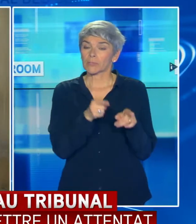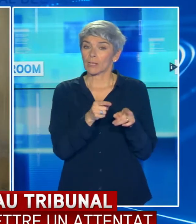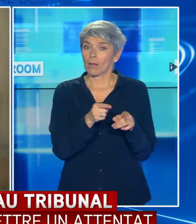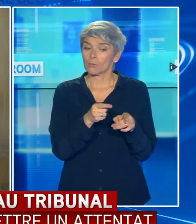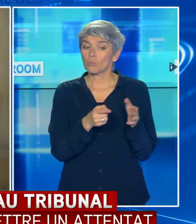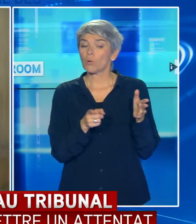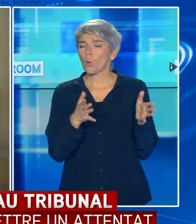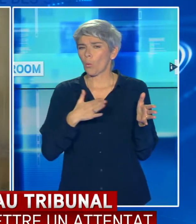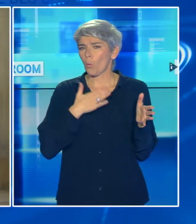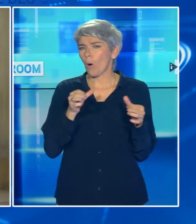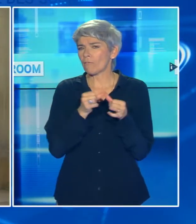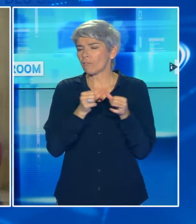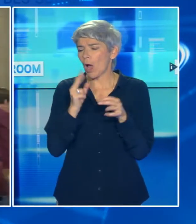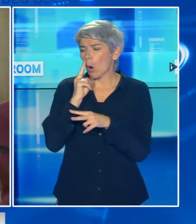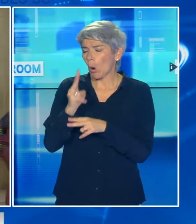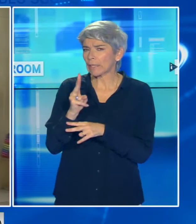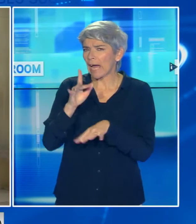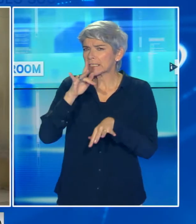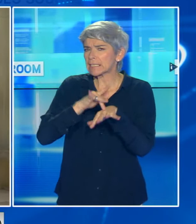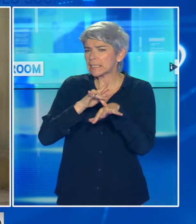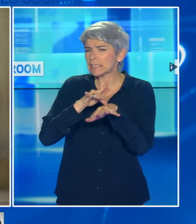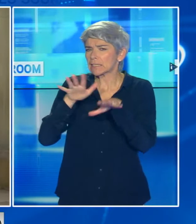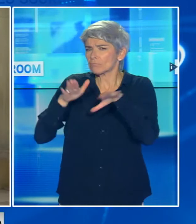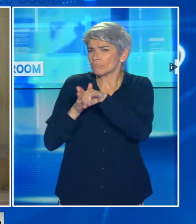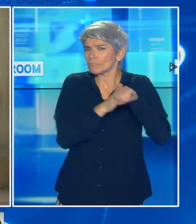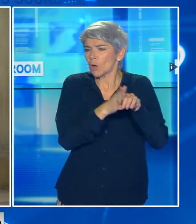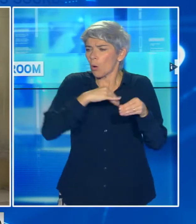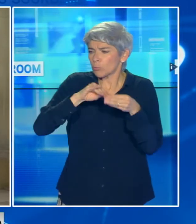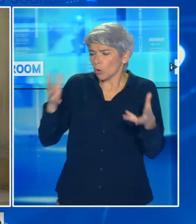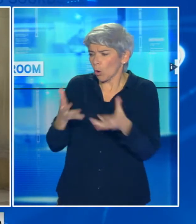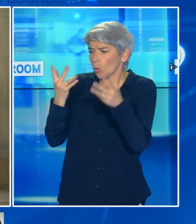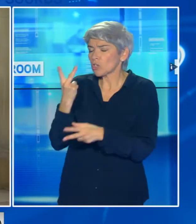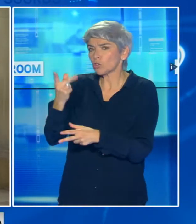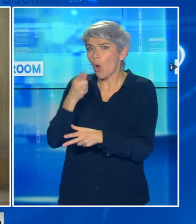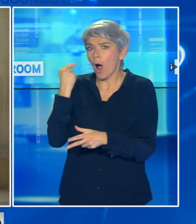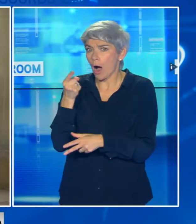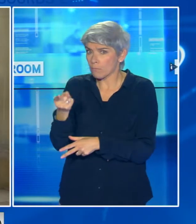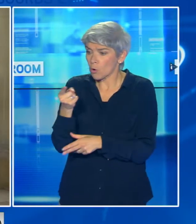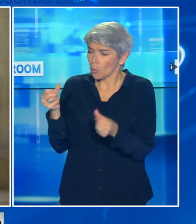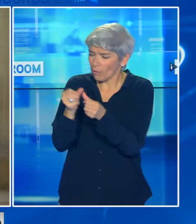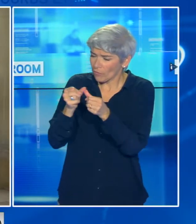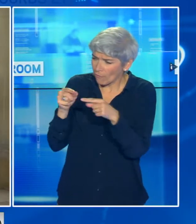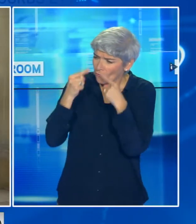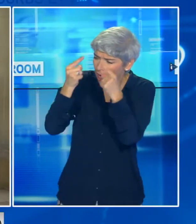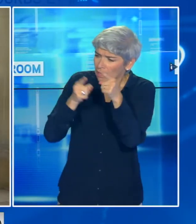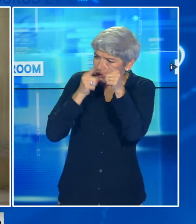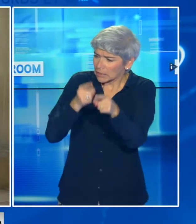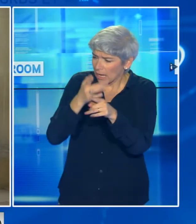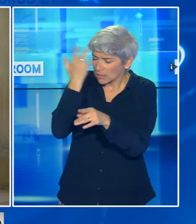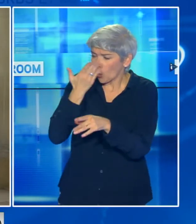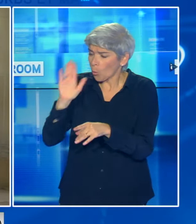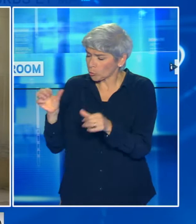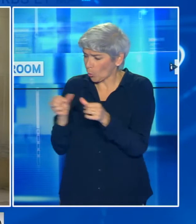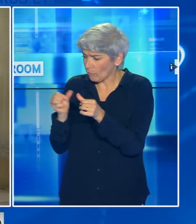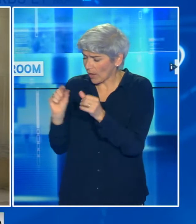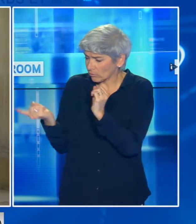Youssef est jugé pour avoir consulté des sites djihadistes, mais aussi pour avoir incité deux jeunes hommes, l'un à partir faire le djihad, l'autre à commettre un attentat sur le